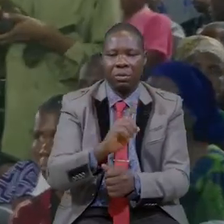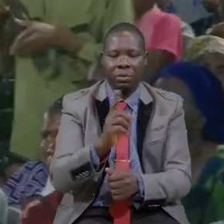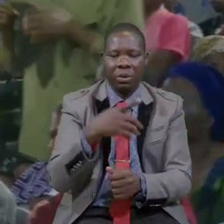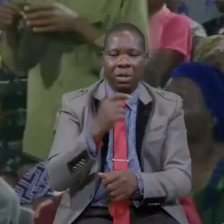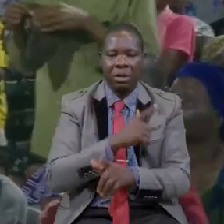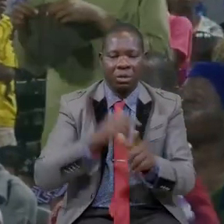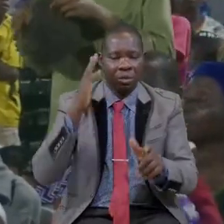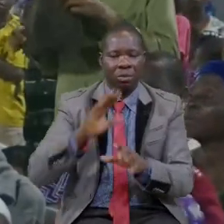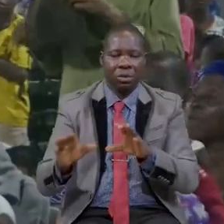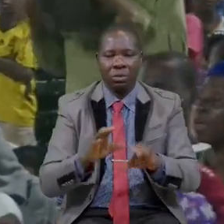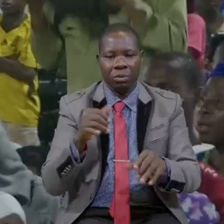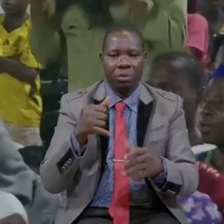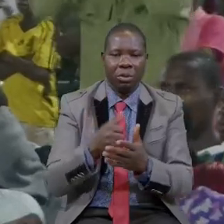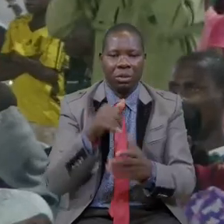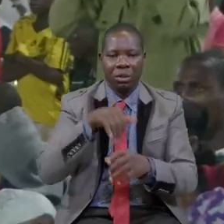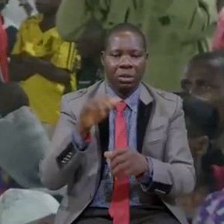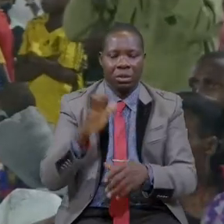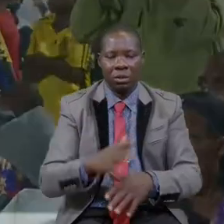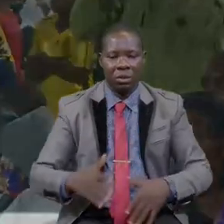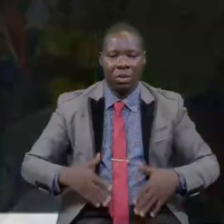Dieu le fera dans ta vie.